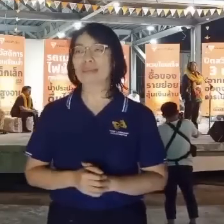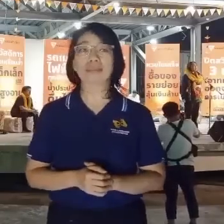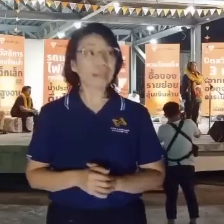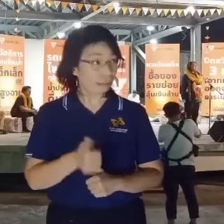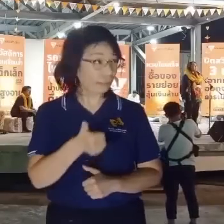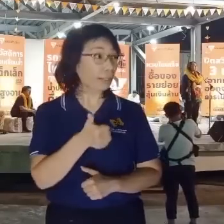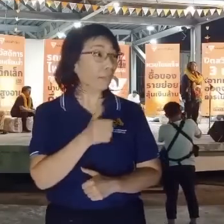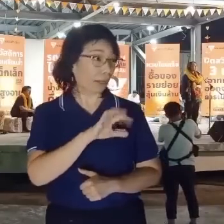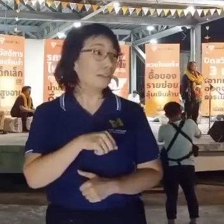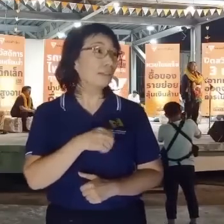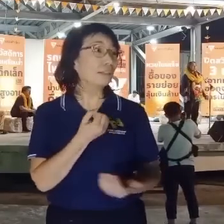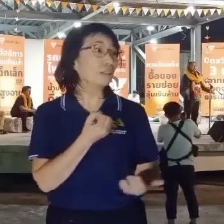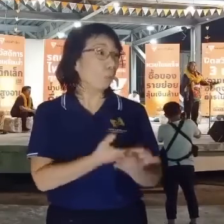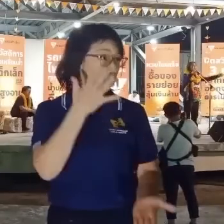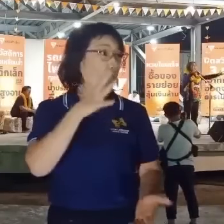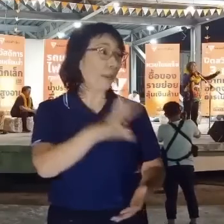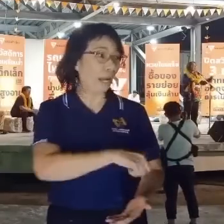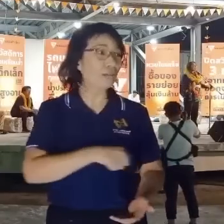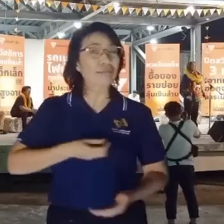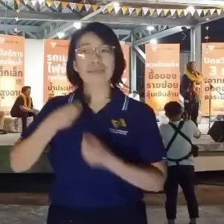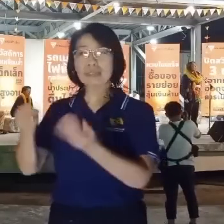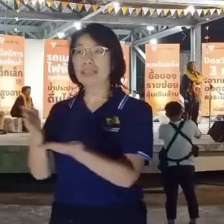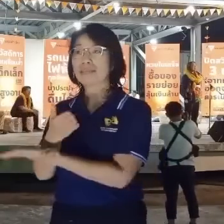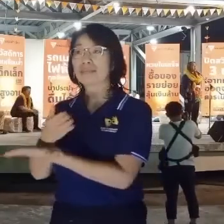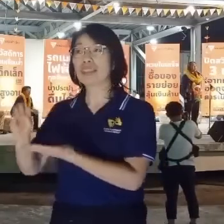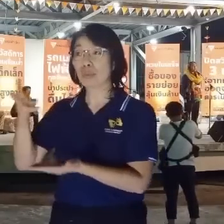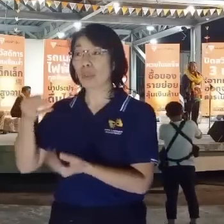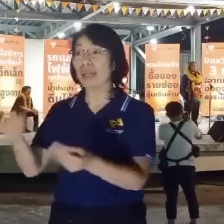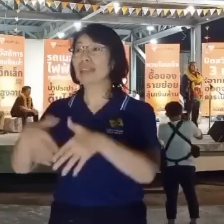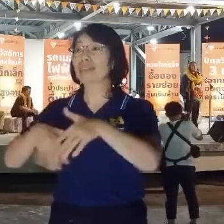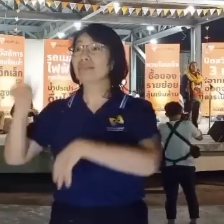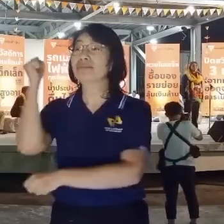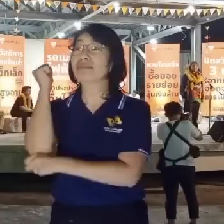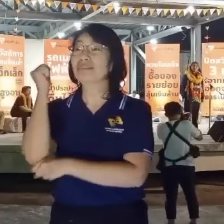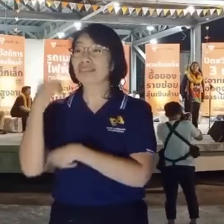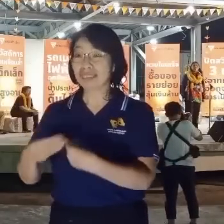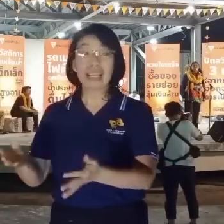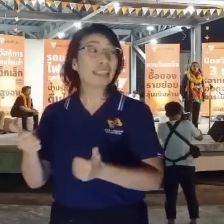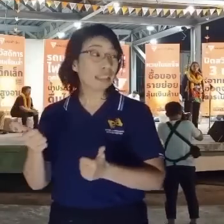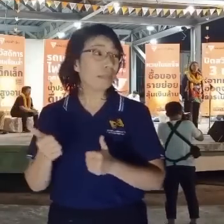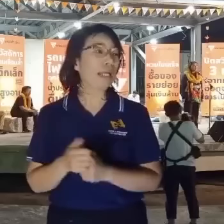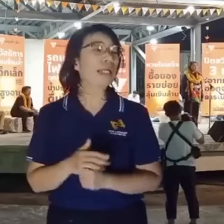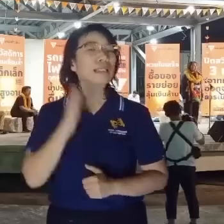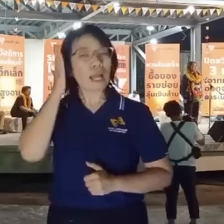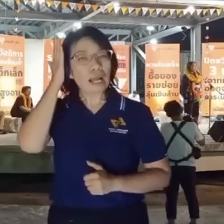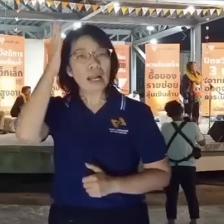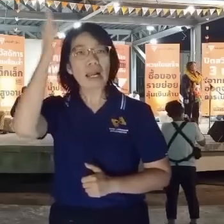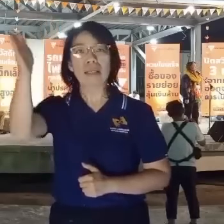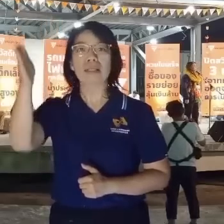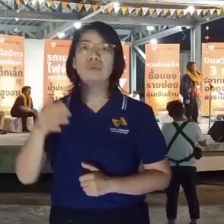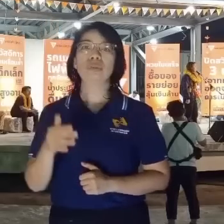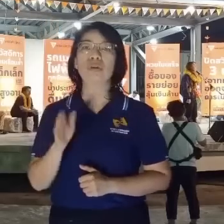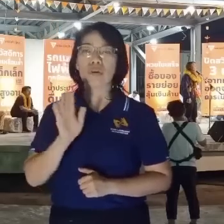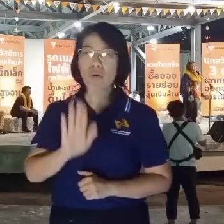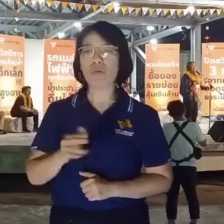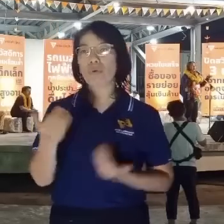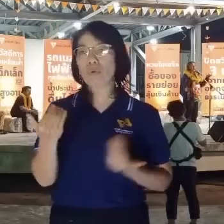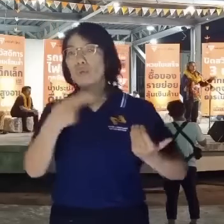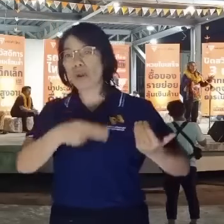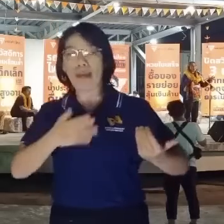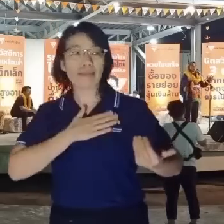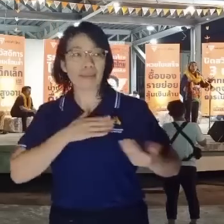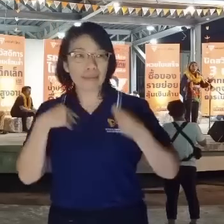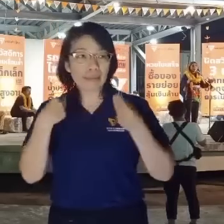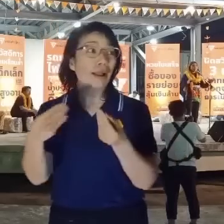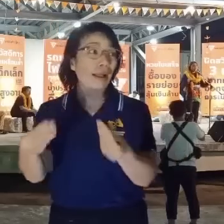ไม่เอาเราต้องการสร้างอนาคตที่ดีให้กับลูกหลานของเราสร้างโ